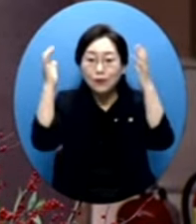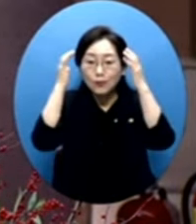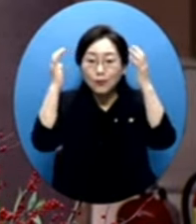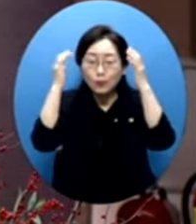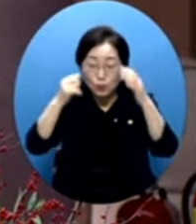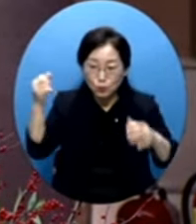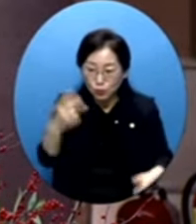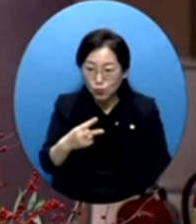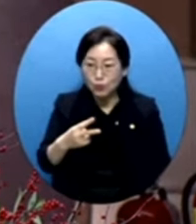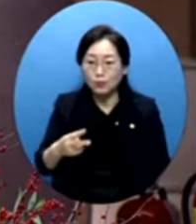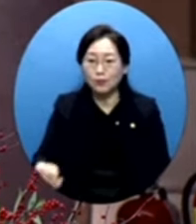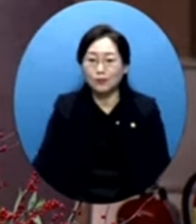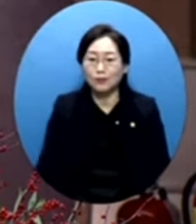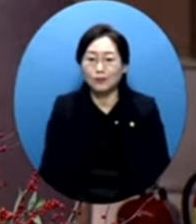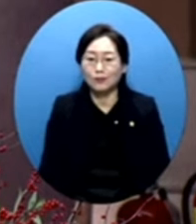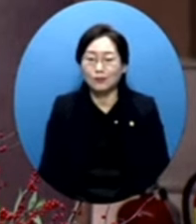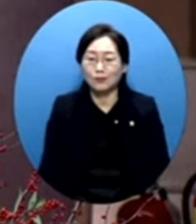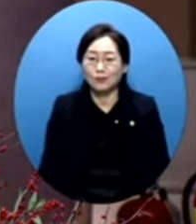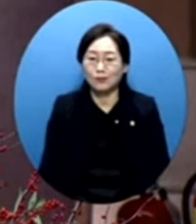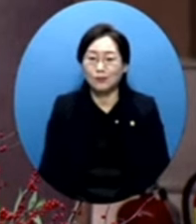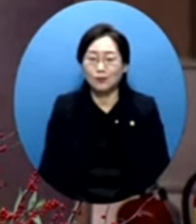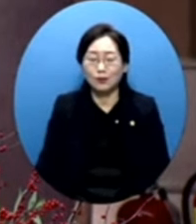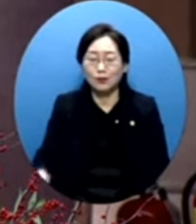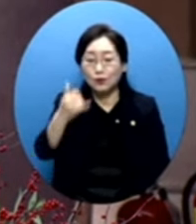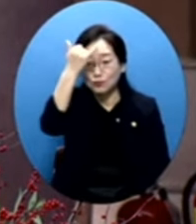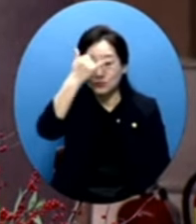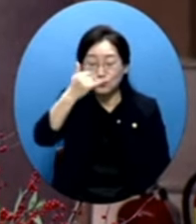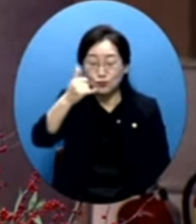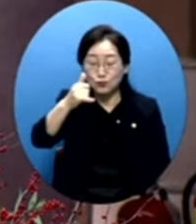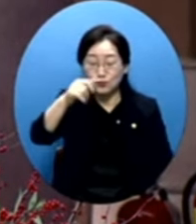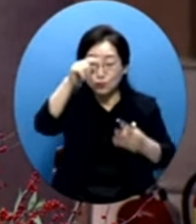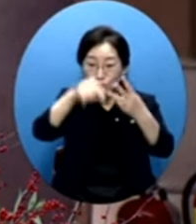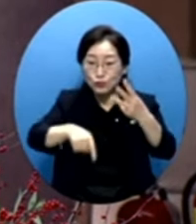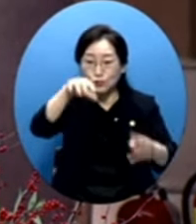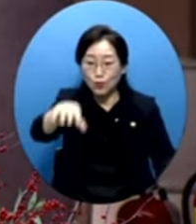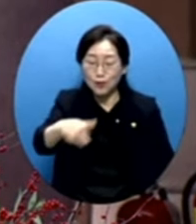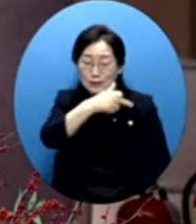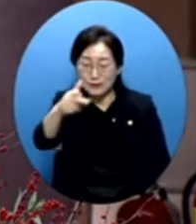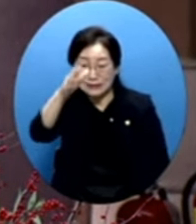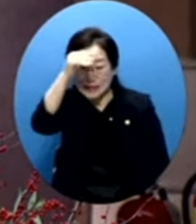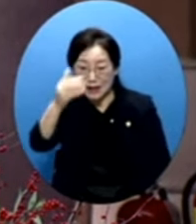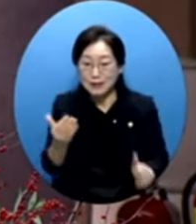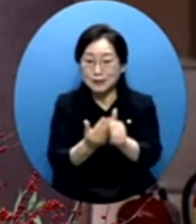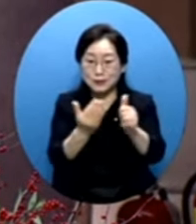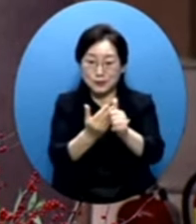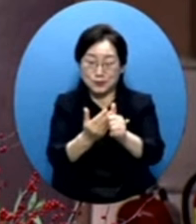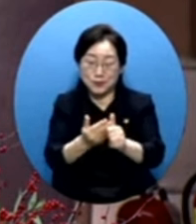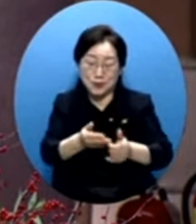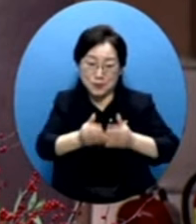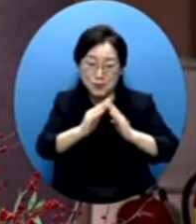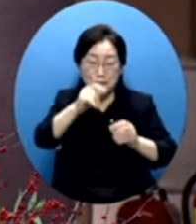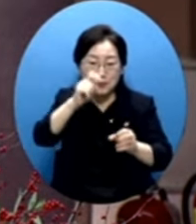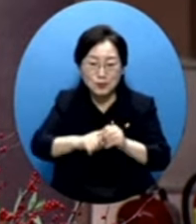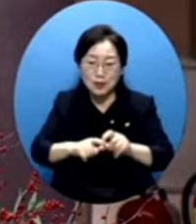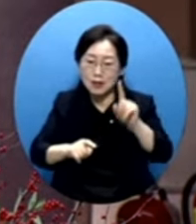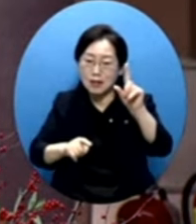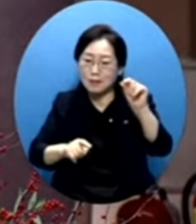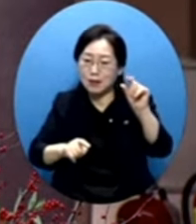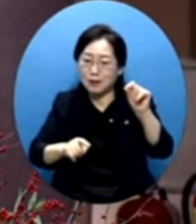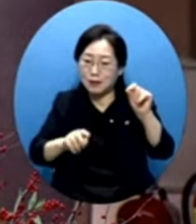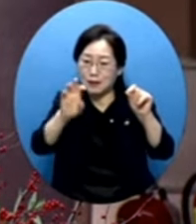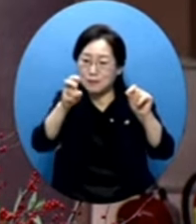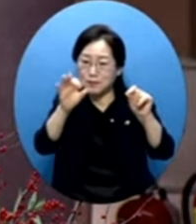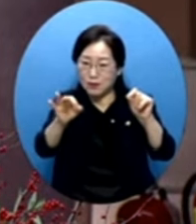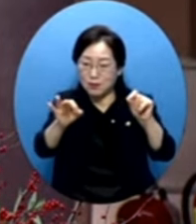또 다가왔습니다 충주에 큰 양계장을 세우기 위해서 1만평 규모에 그